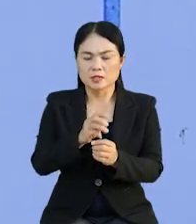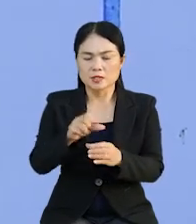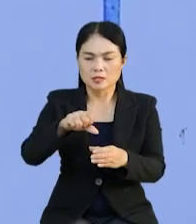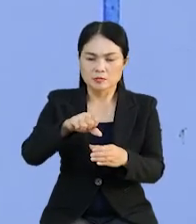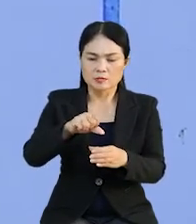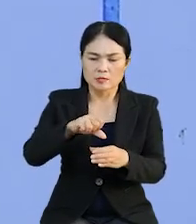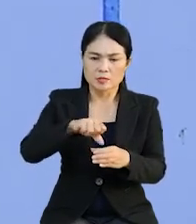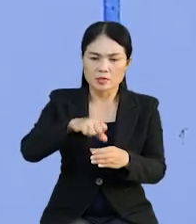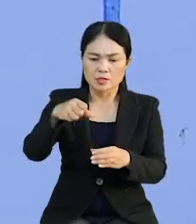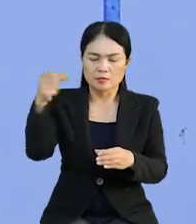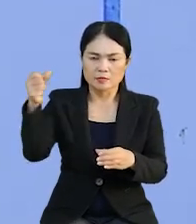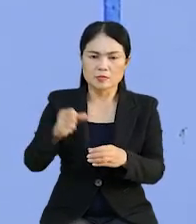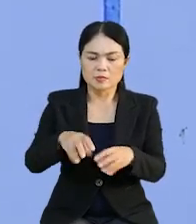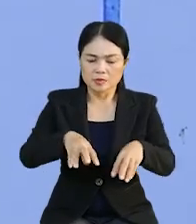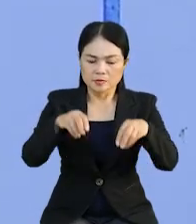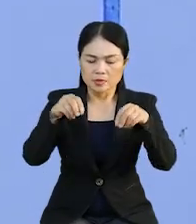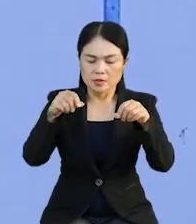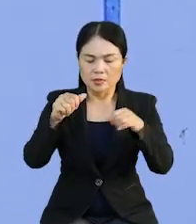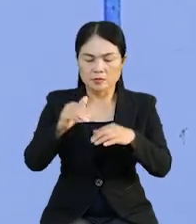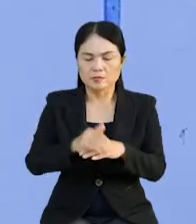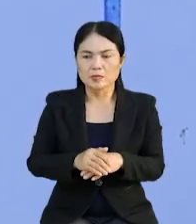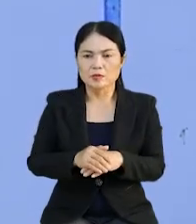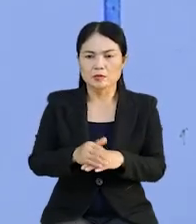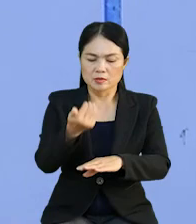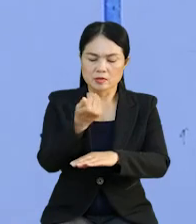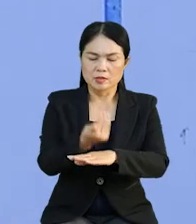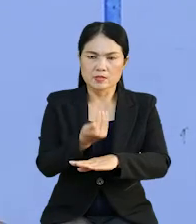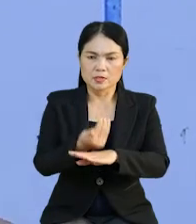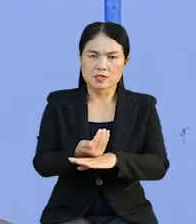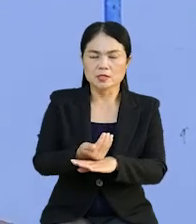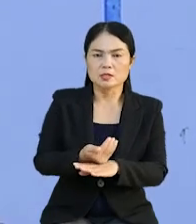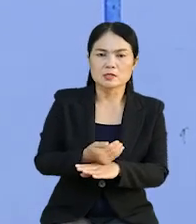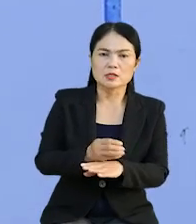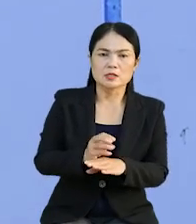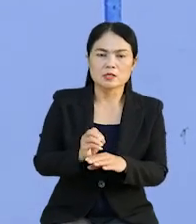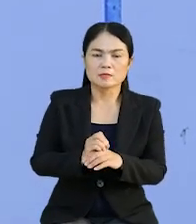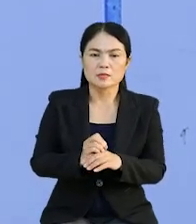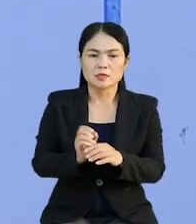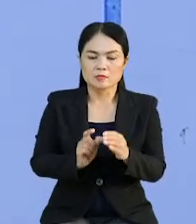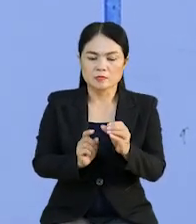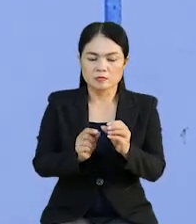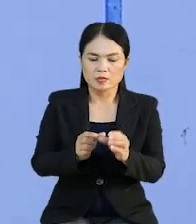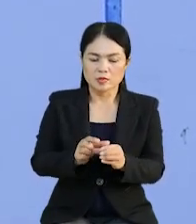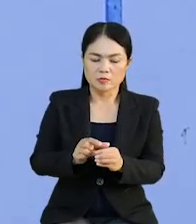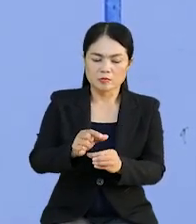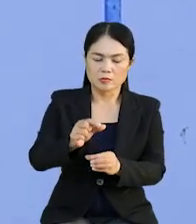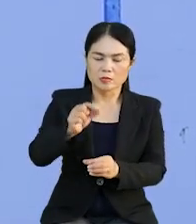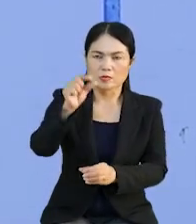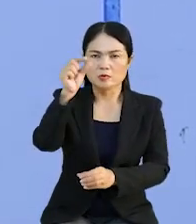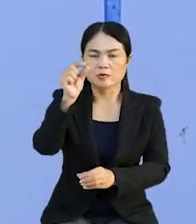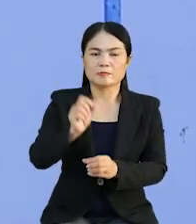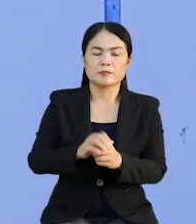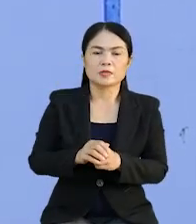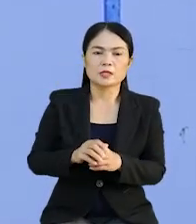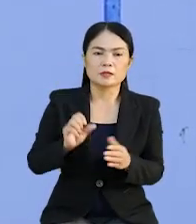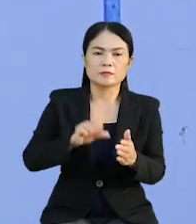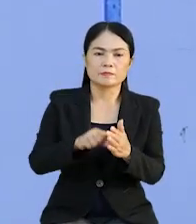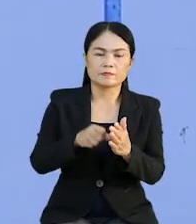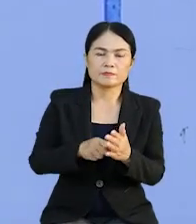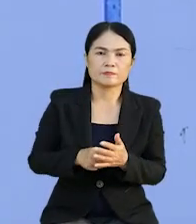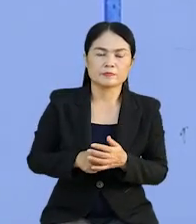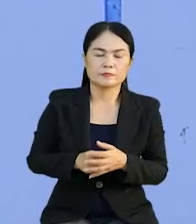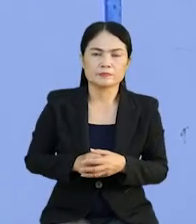ไซค์บาดมีศิลาสปอร์ตบาดมีบำปงมวยก็นั้นเมื่อบางลางมาเลยนี่บาดนี่บาดในท่